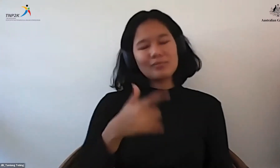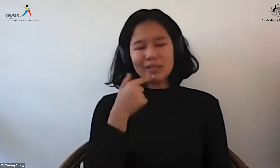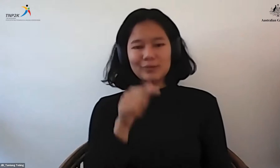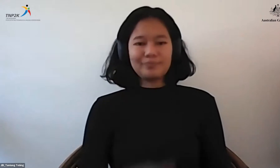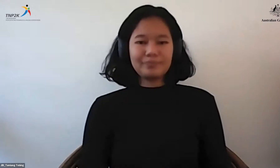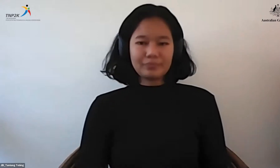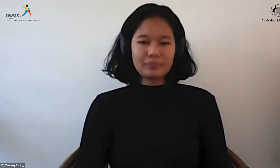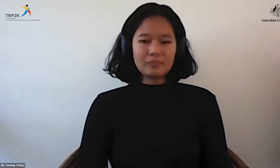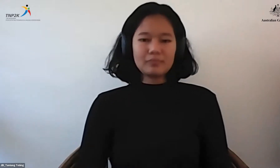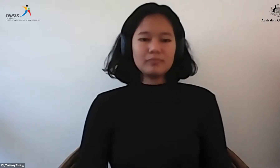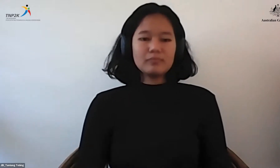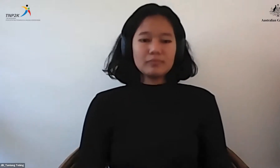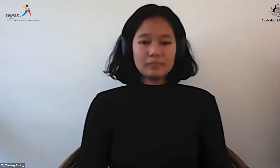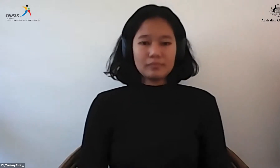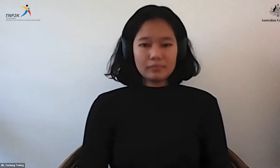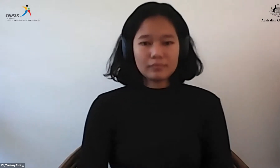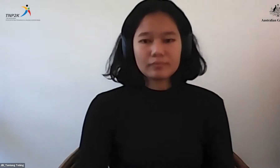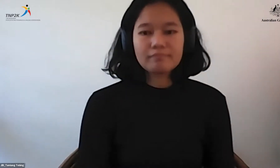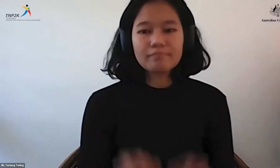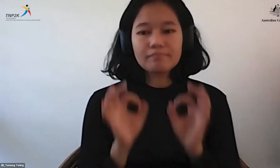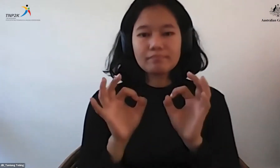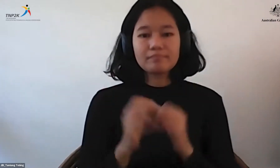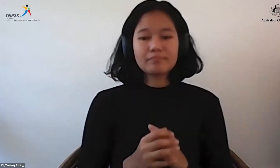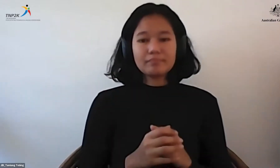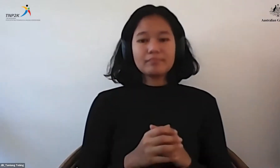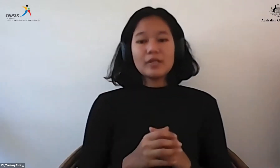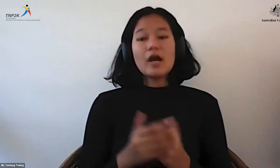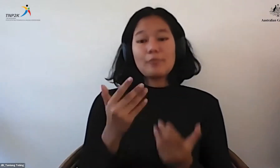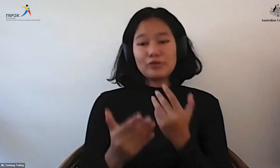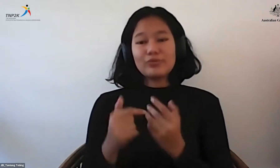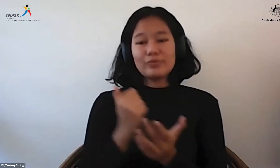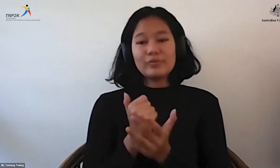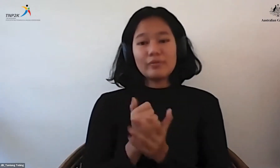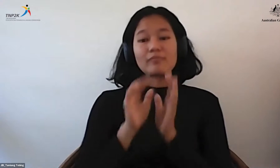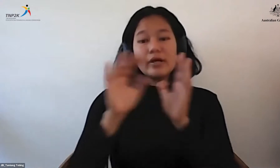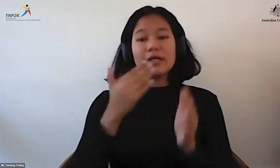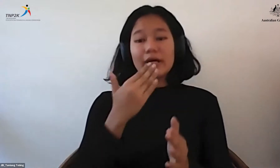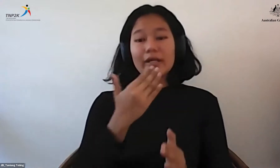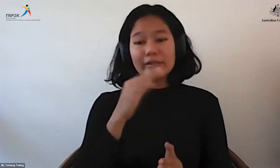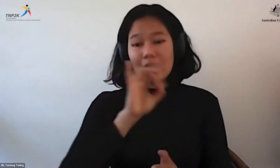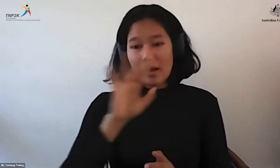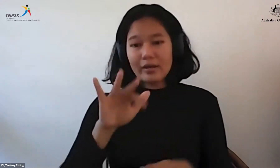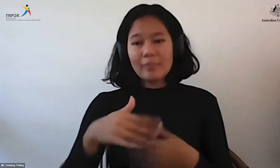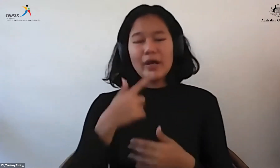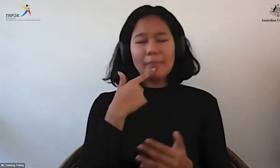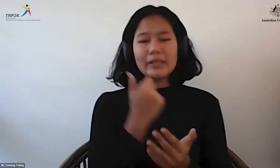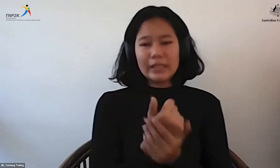saya. Baik Bu, ya meskipun ada banyak pertanyaan lain, saya kira ini yang penting